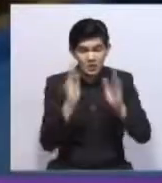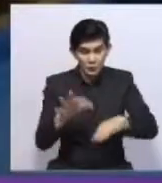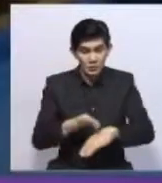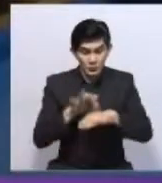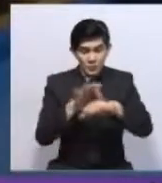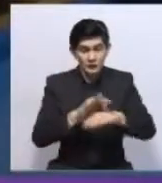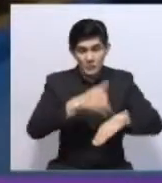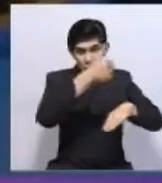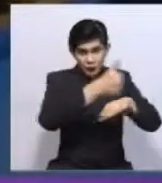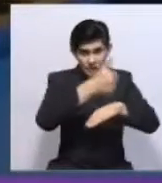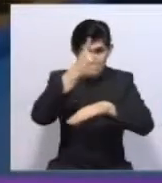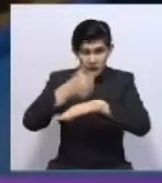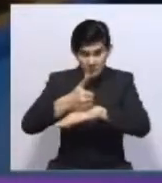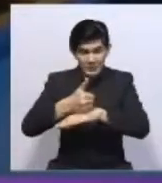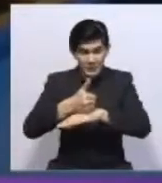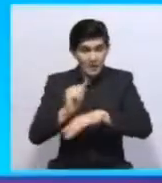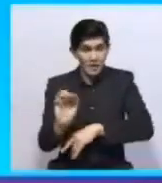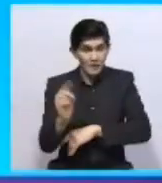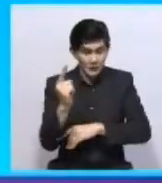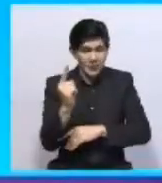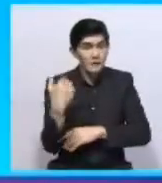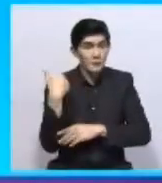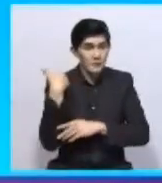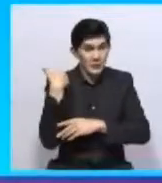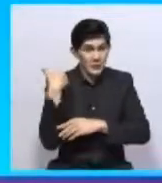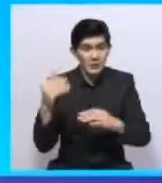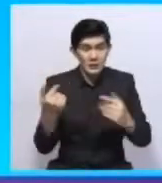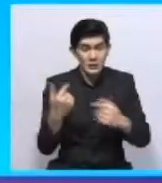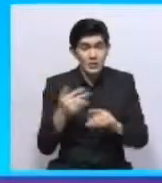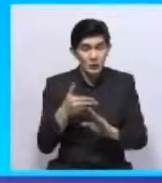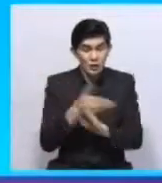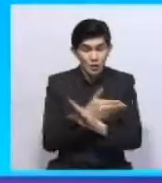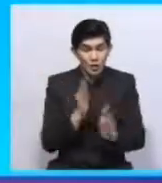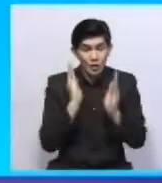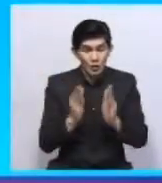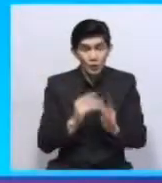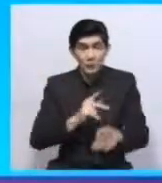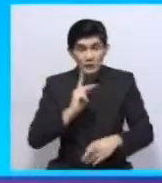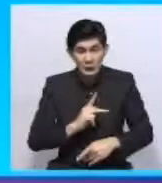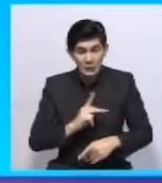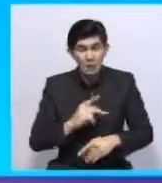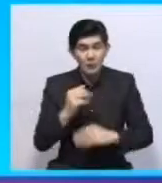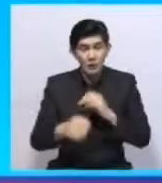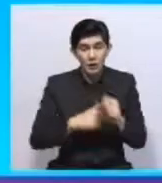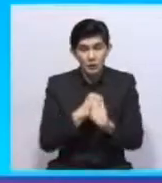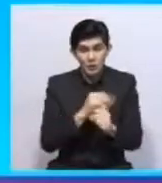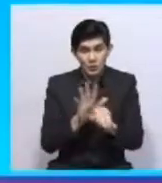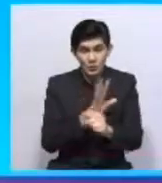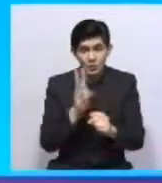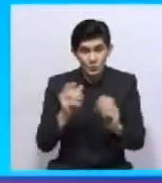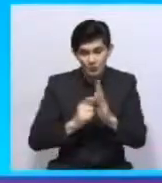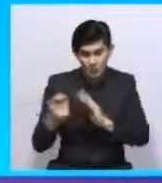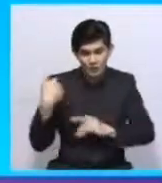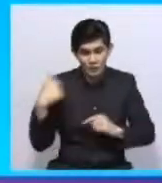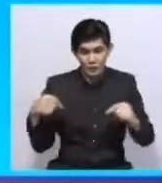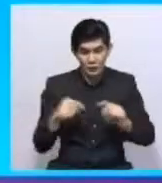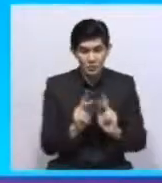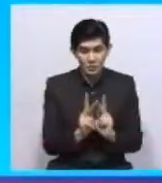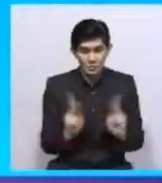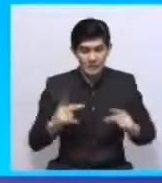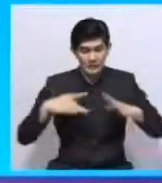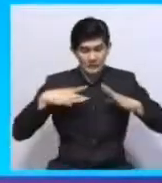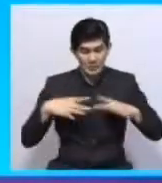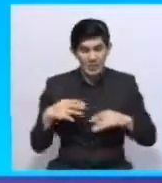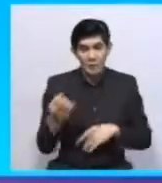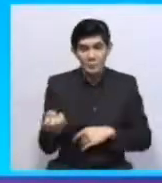นผู้แต่งตั้งผู้บัญชาการตำรวจแห่งชาติคนต่อไปก่อนคนเดิมเกษียณนะคะและคณะกรรมการอิสระจะทำหน้าที่รับเรื่อง